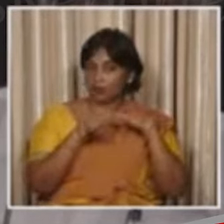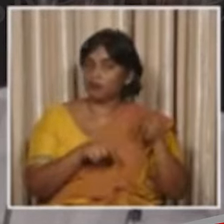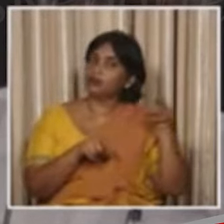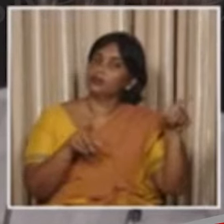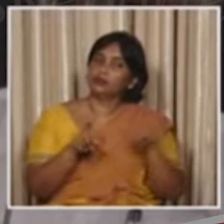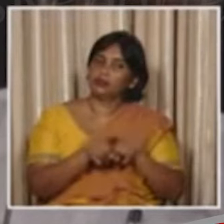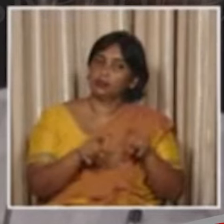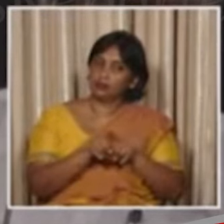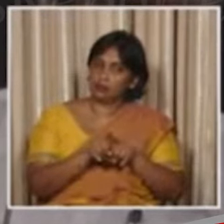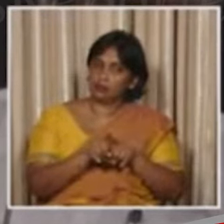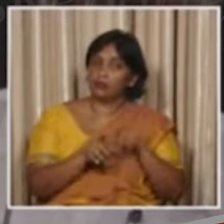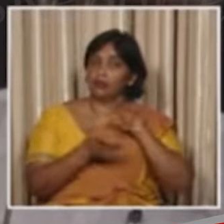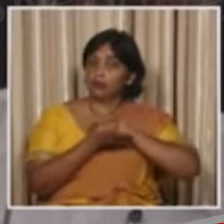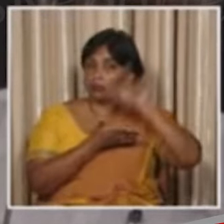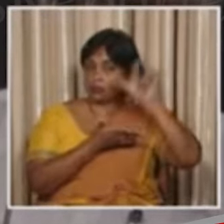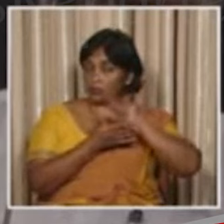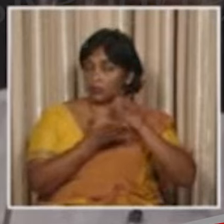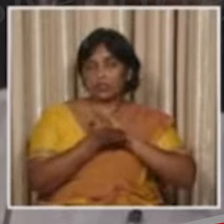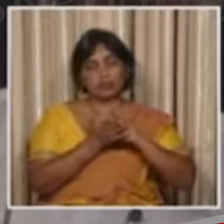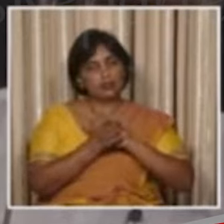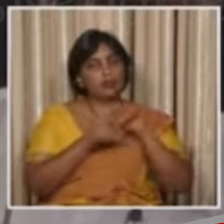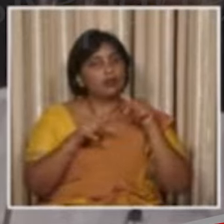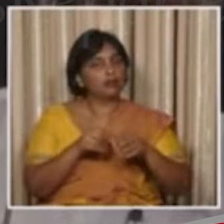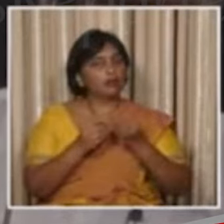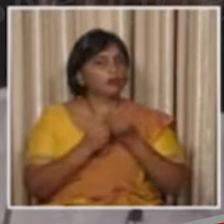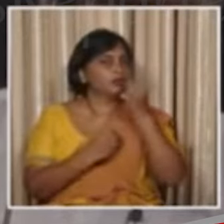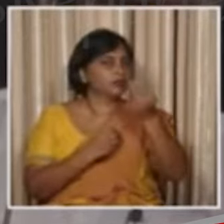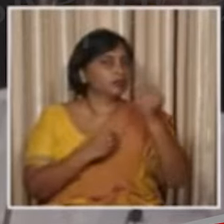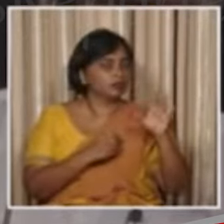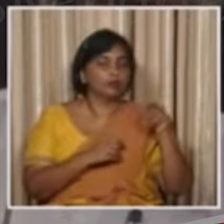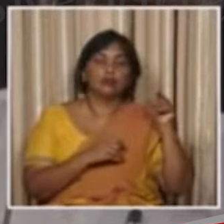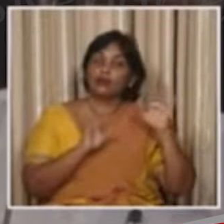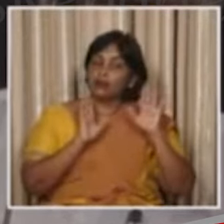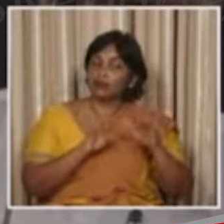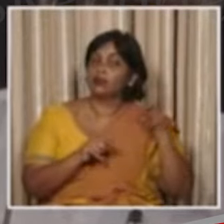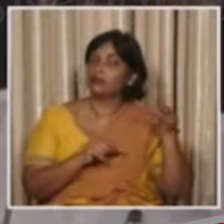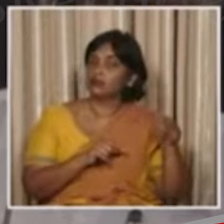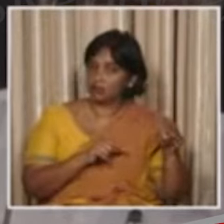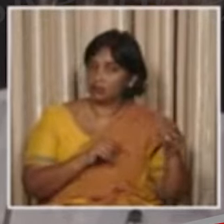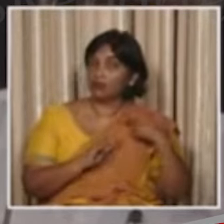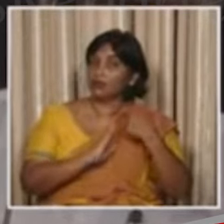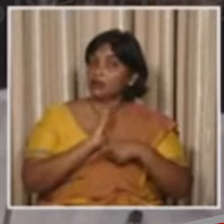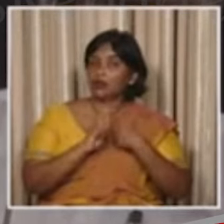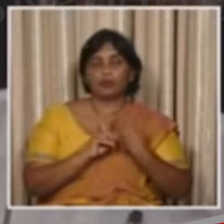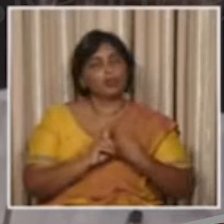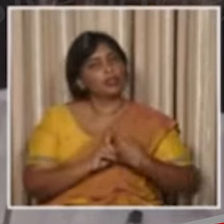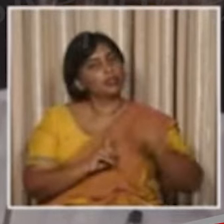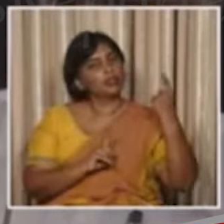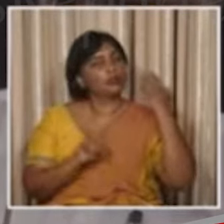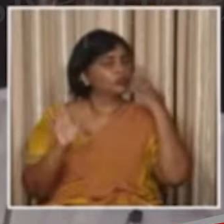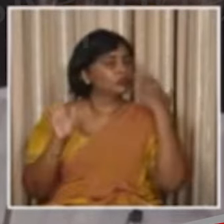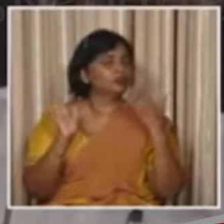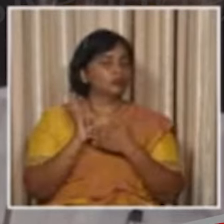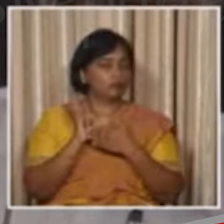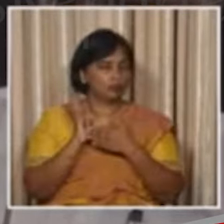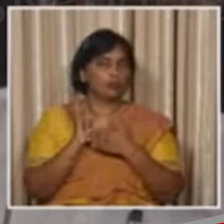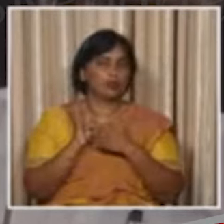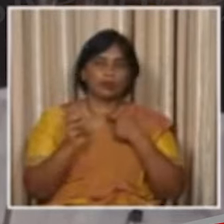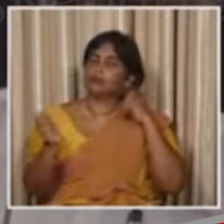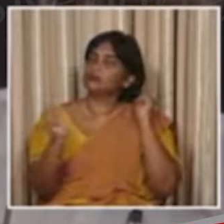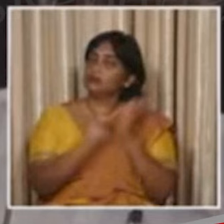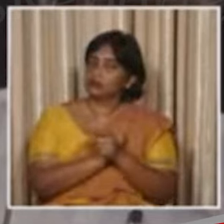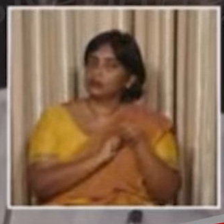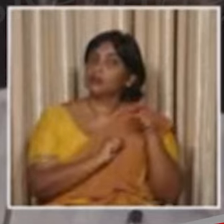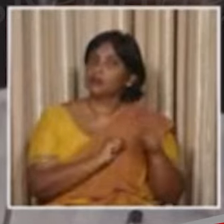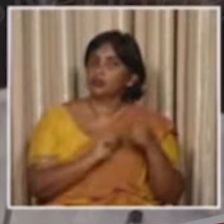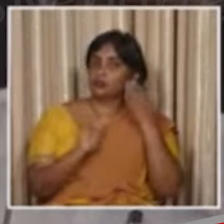වගේම ගුවන් සේවා සමාගම් වලට දැනට ලබා දීලා තියෙනවා. නමුත් මෙතනදී රට දියුණු වෙද්දී මේ සඳහා වූ වෙනස තමයි